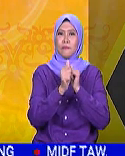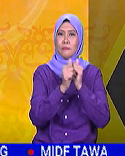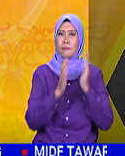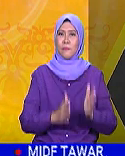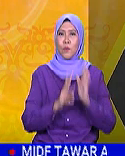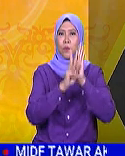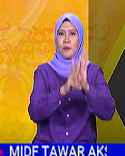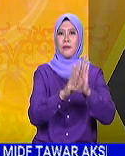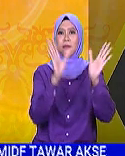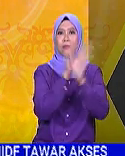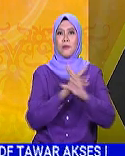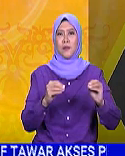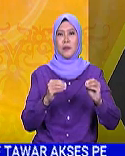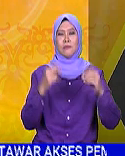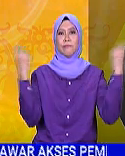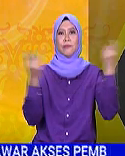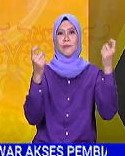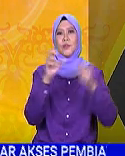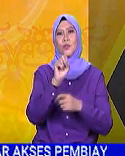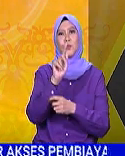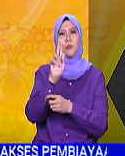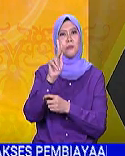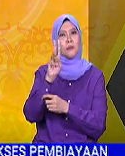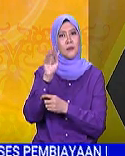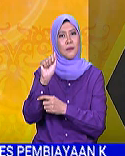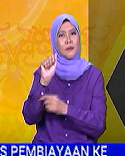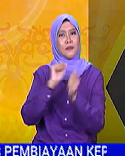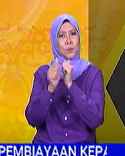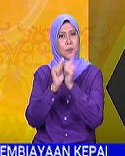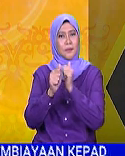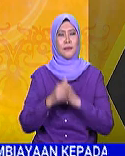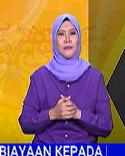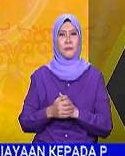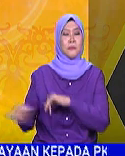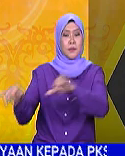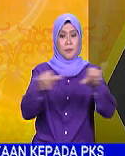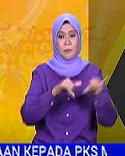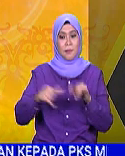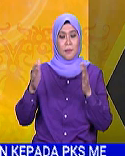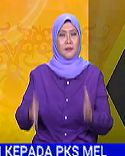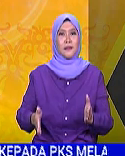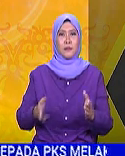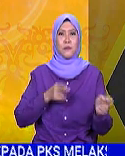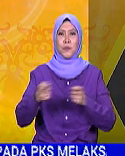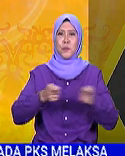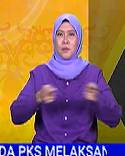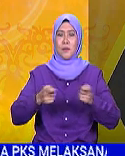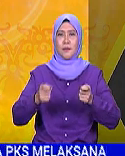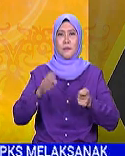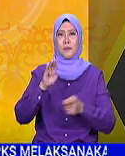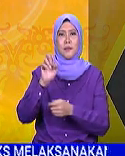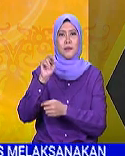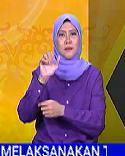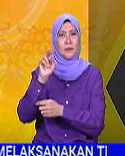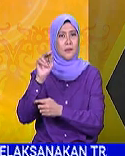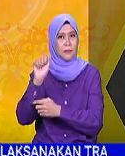bakal mewakili srawa pada temasya submaksila menurut penyelaras jawatan kuasa pengurusan bencana bagian sibuk